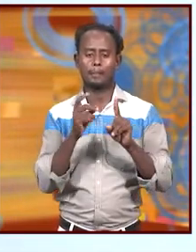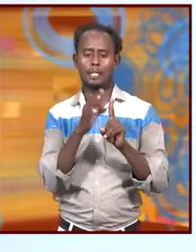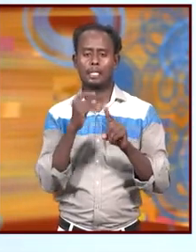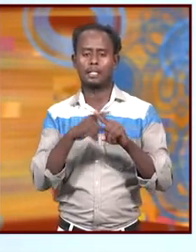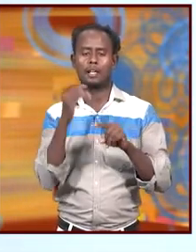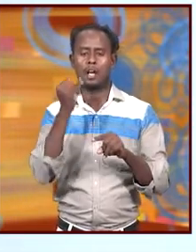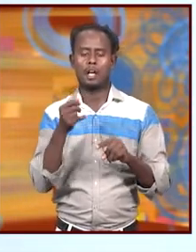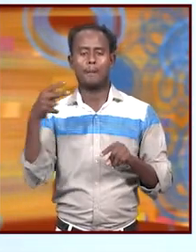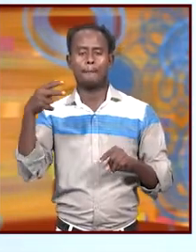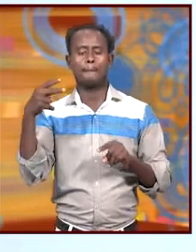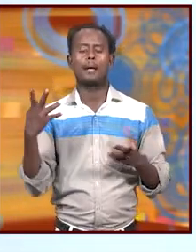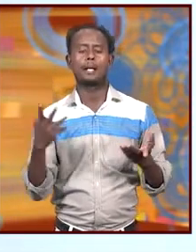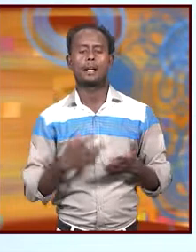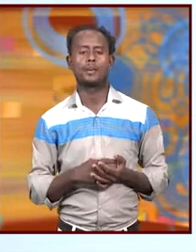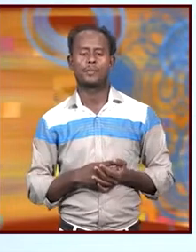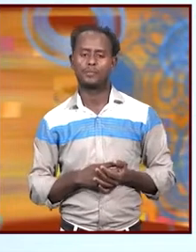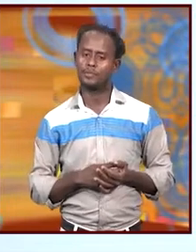8 × 6